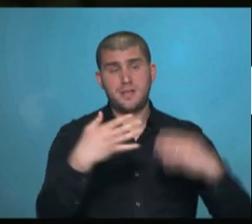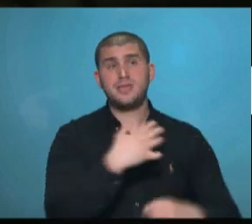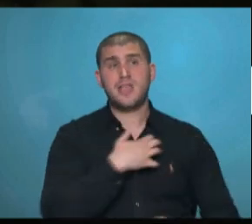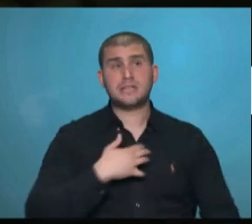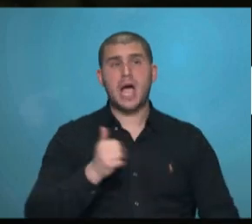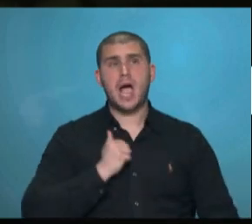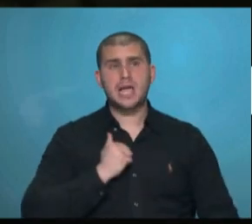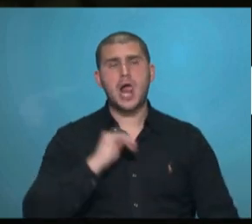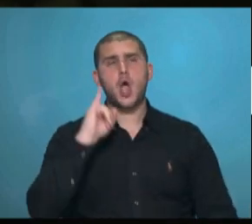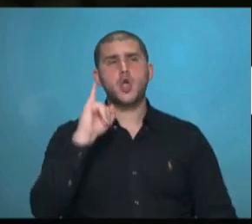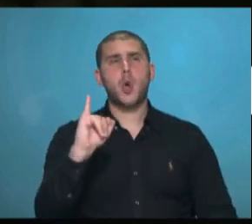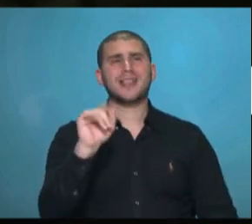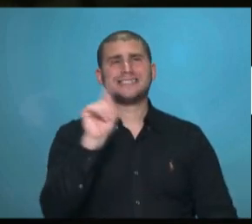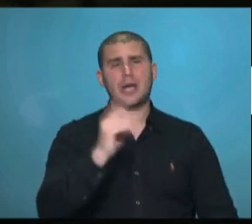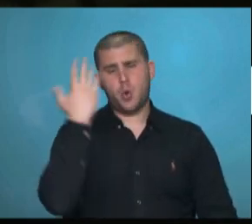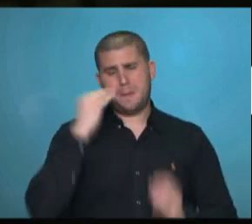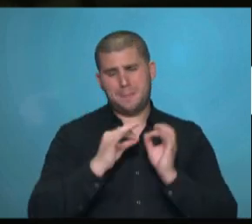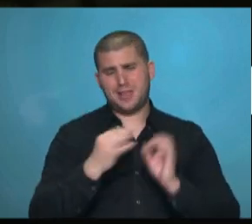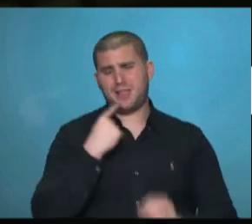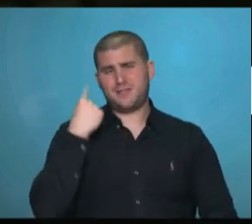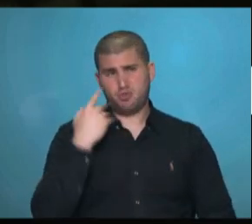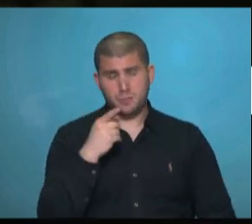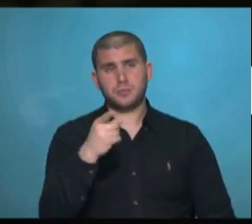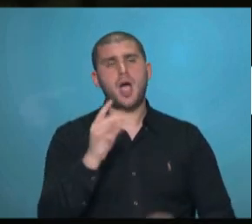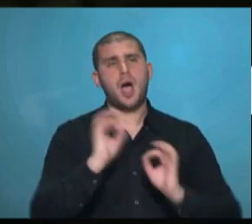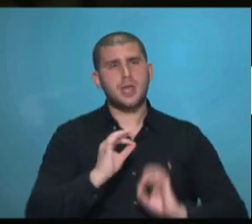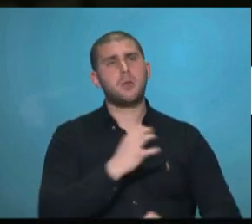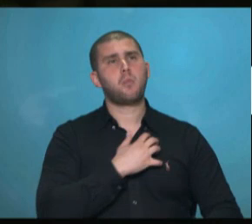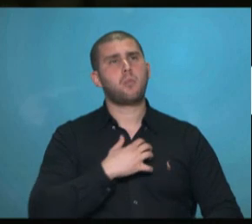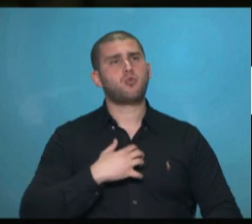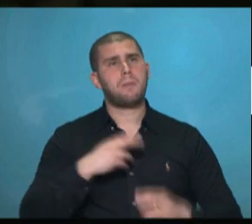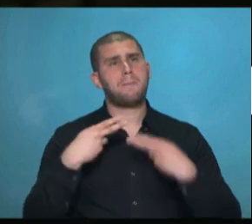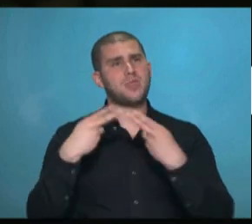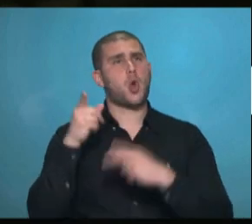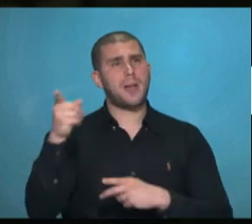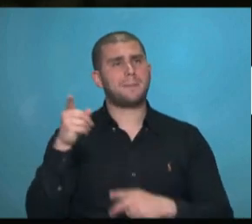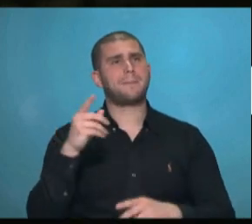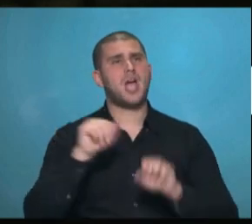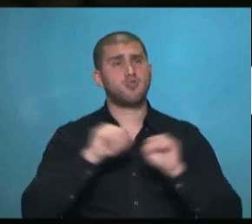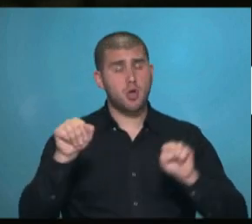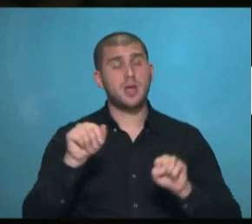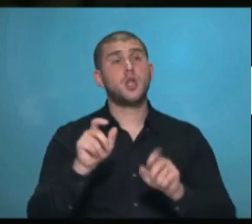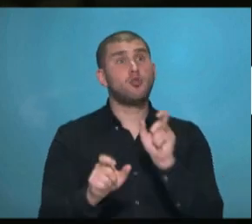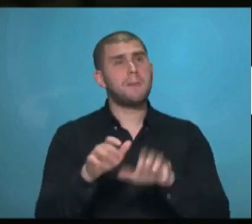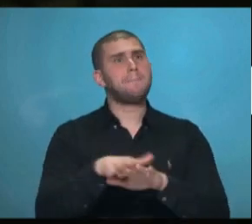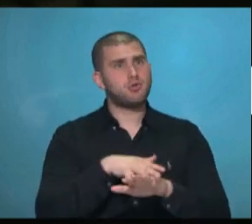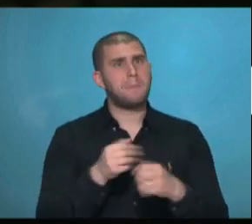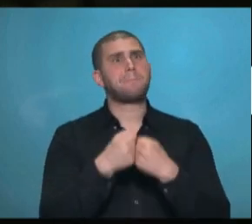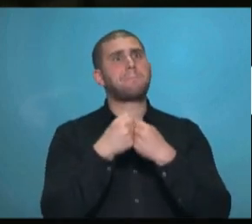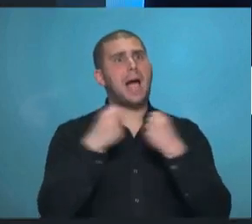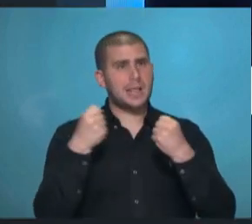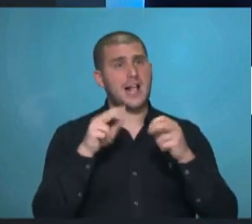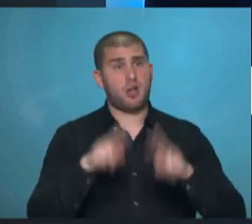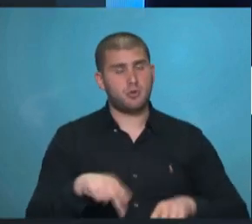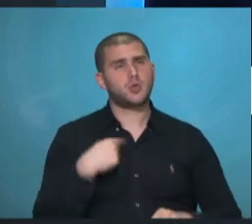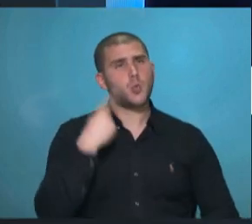יועד זגורי בתחילת השבוע, עדיין מאושפז בבית החולים ברזילאי, וכן, התושבים גם מרגישים את המתח הזה שעולה, ואנחנו